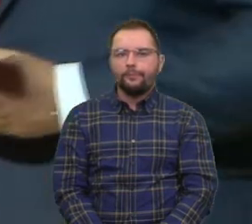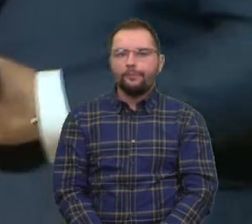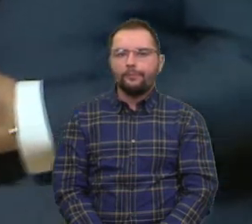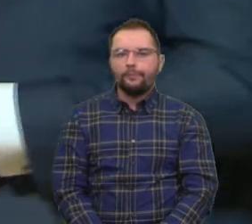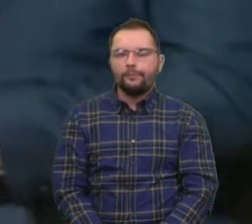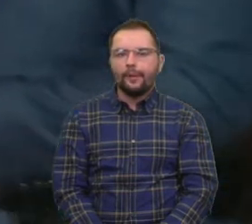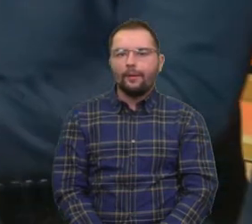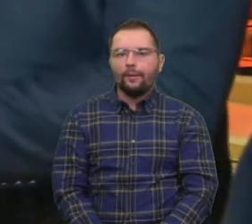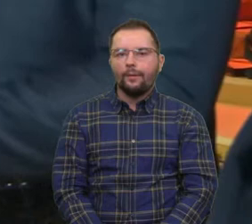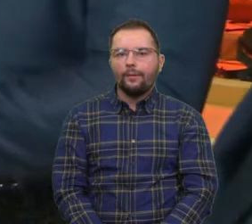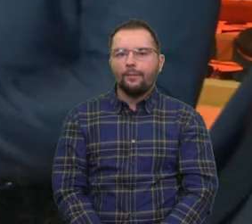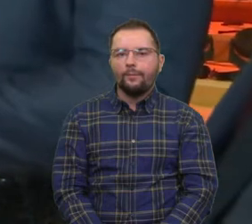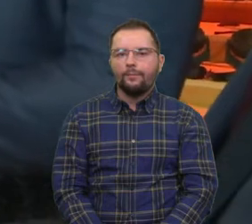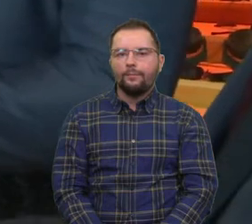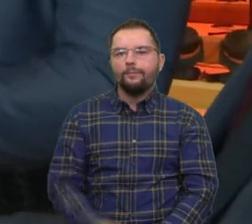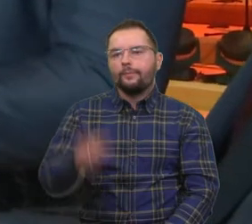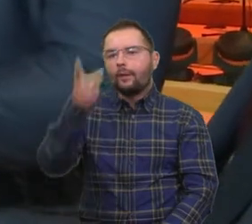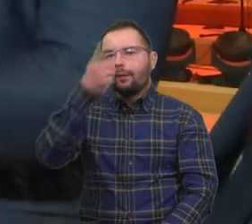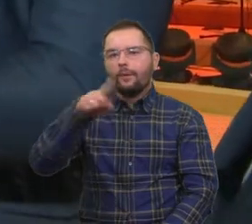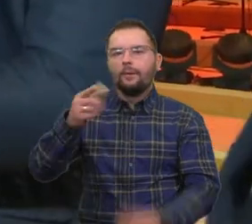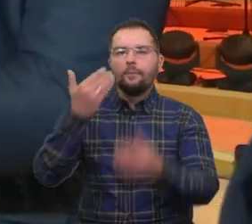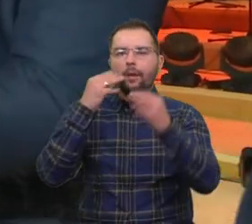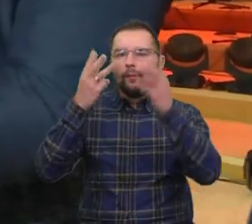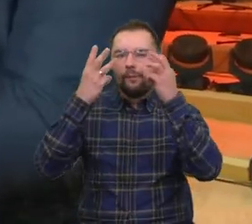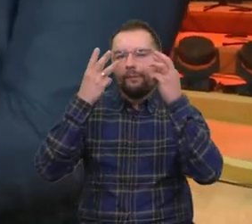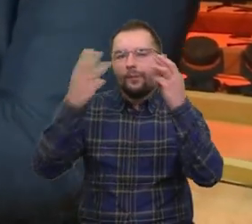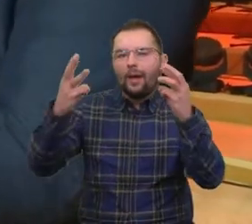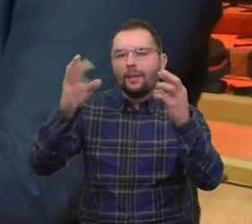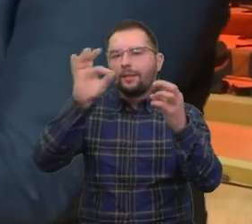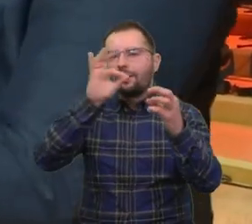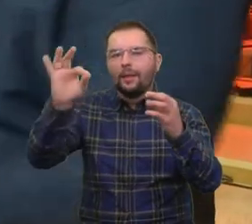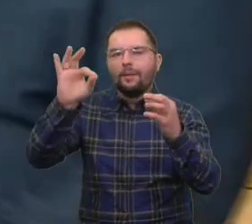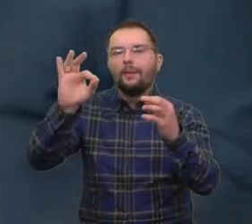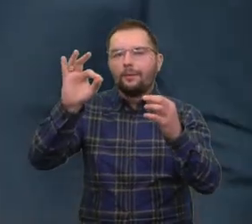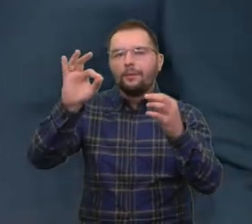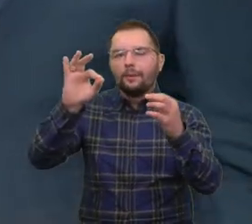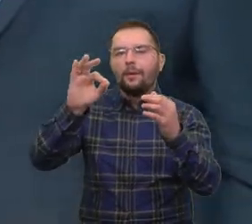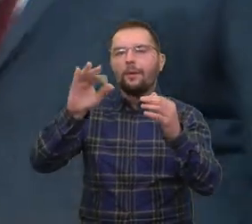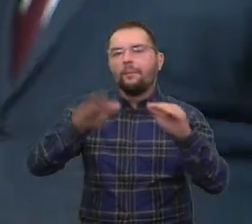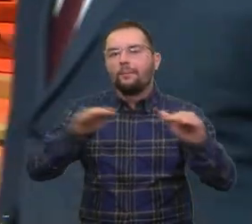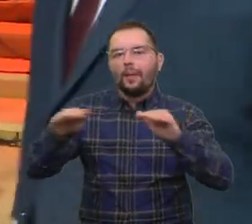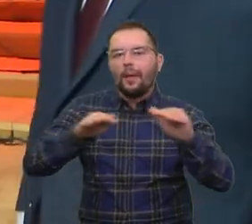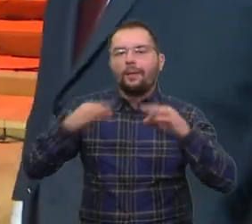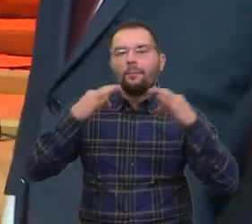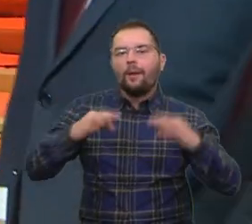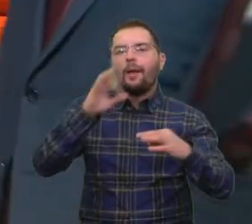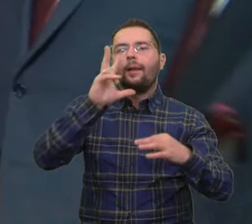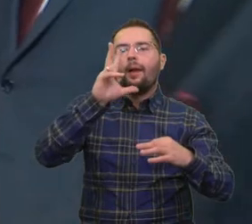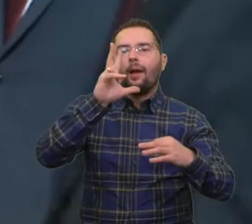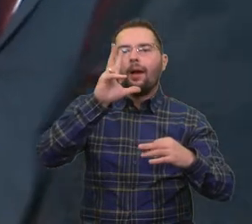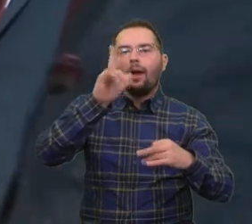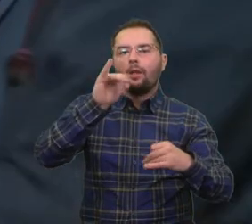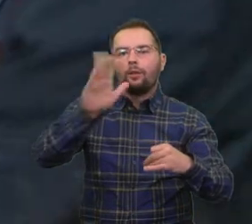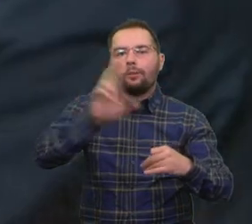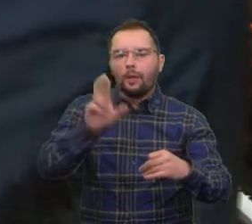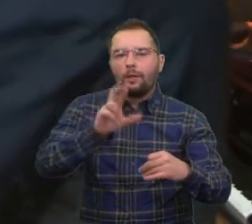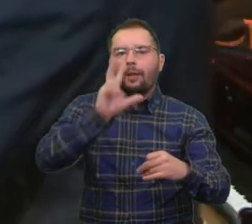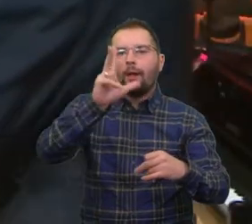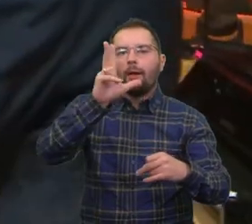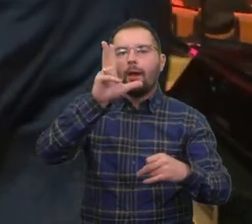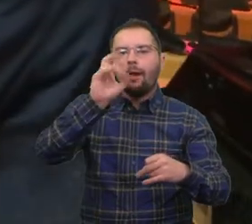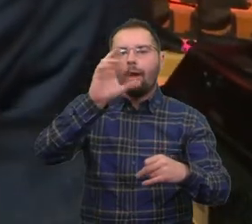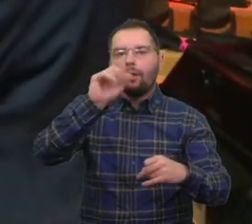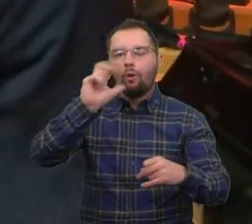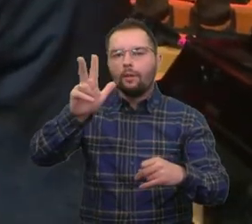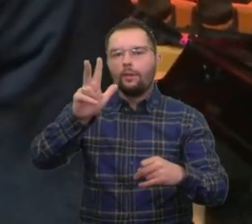Wśród nagrodzonych czy wyróżnionych szczególne miejsce zajmuje pan przewodniczący Karolczak. Jest najmożniejszym prezydentem